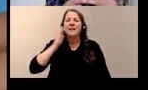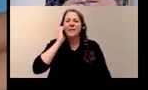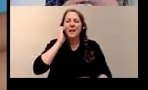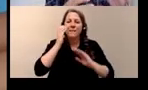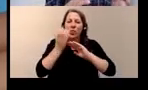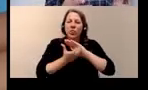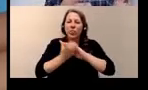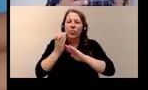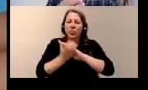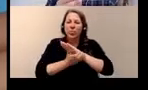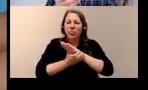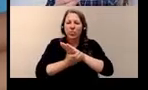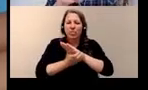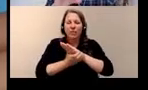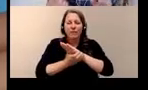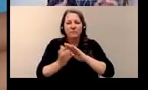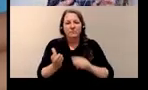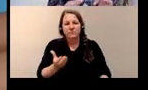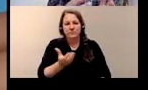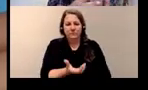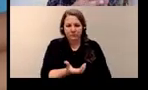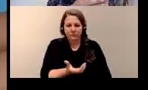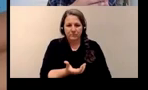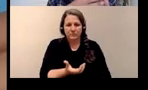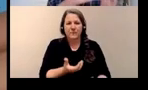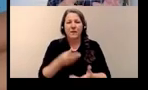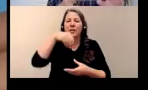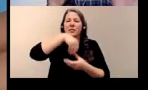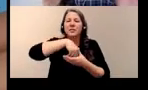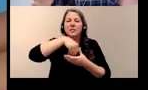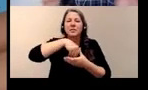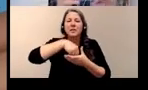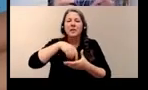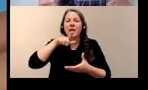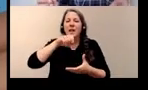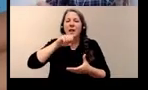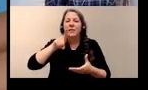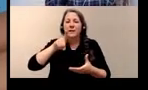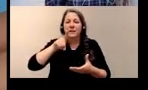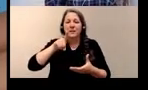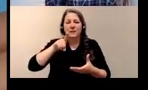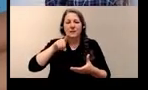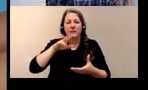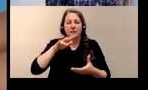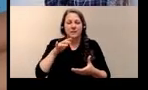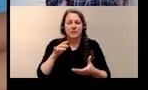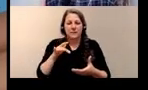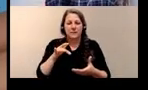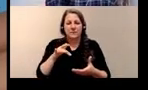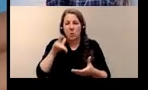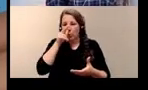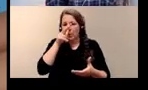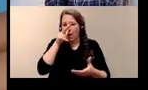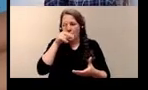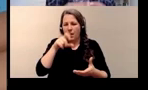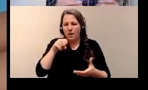était invendue, et dans laquelle se trouvaient des LED, donc une lumière,